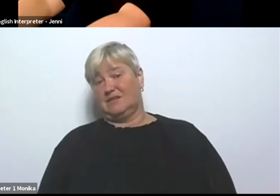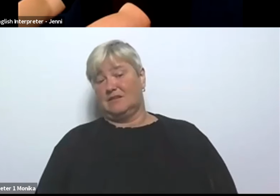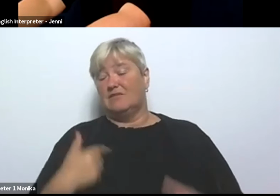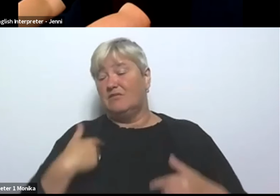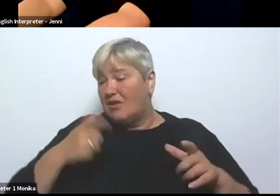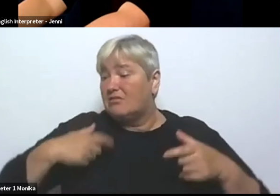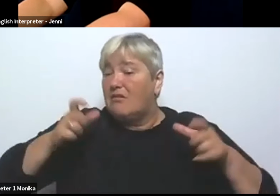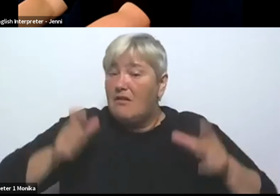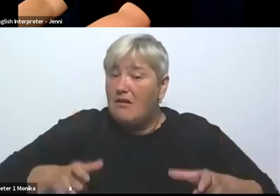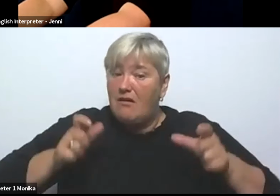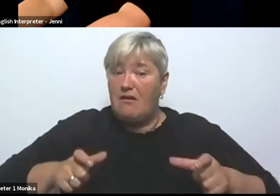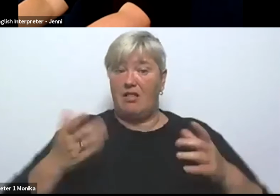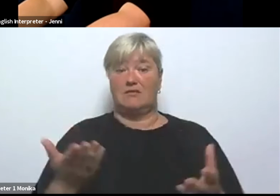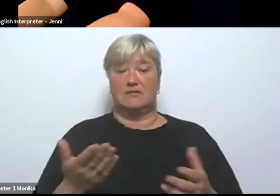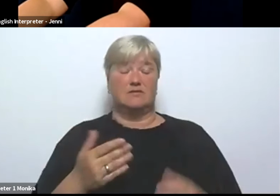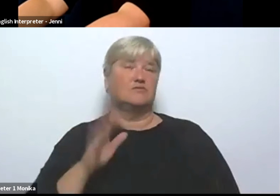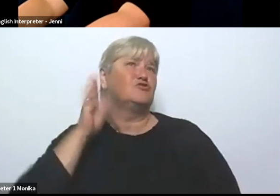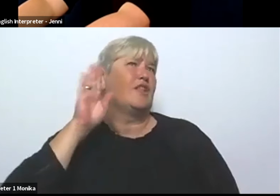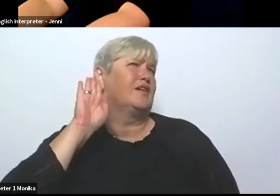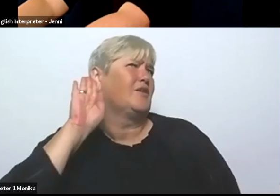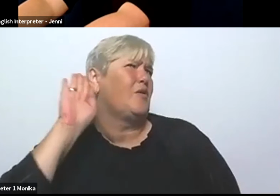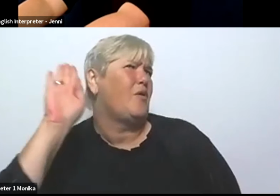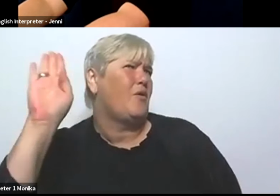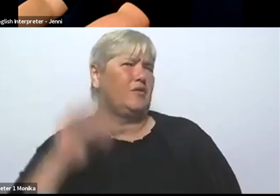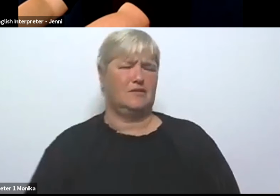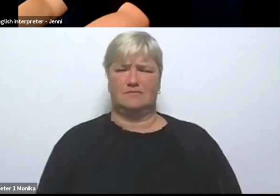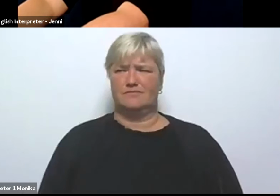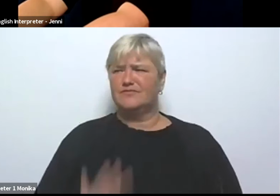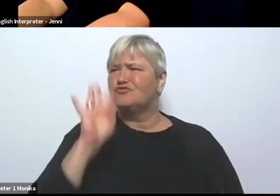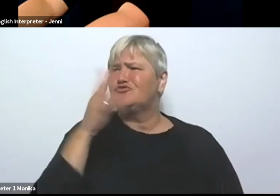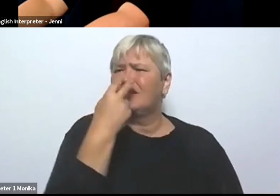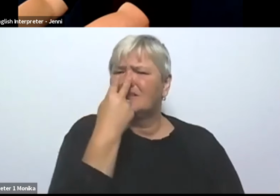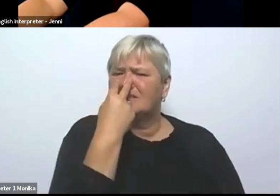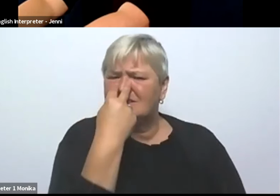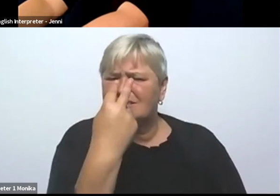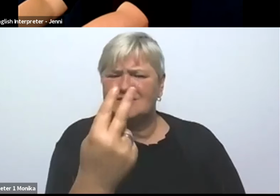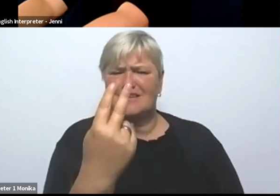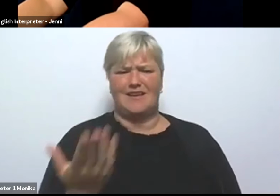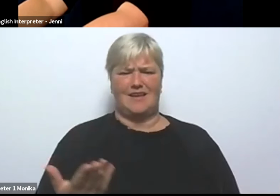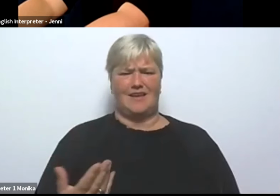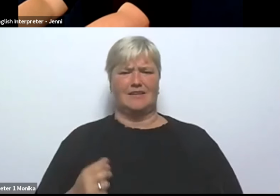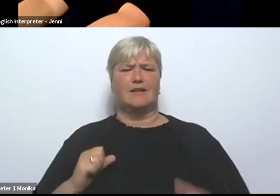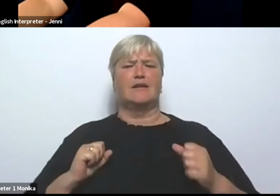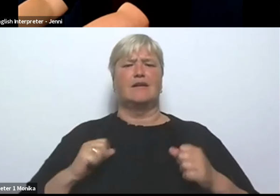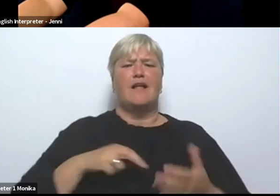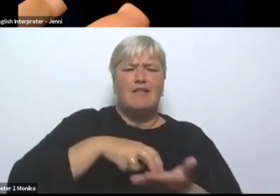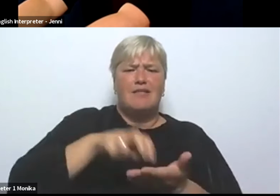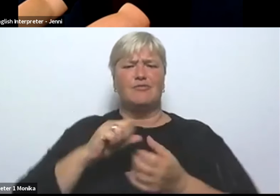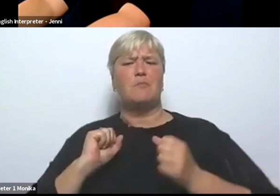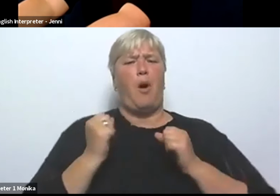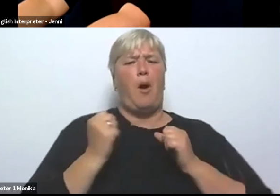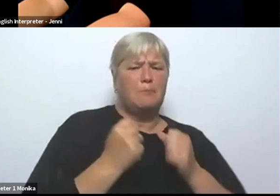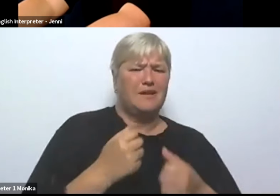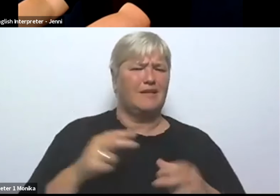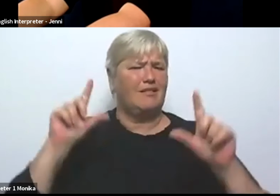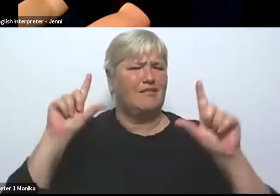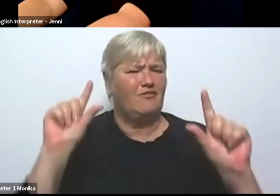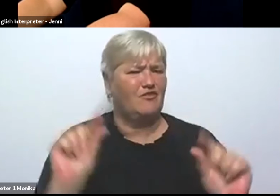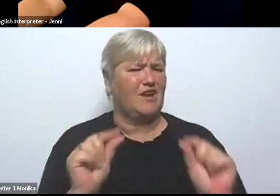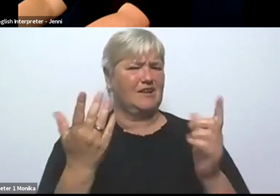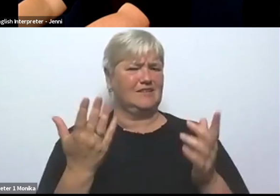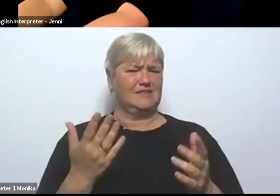alt sind, dann werden sie schlechter hören, dann werden sie schlechter sehen, dann werden sie Mobilitätseinschränkungen haben, dann werden sie vielleicht